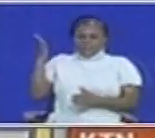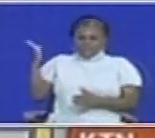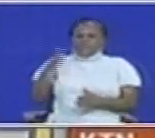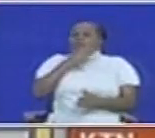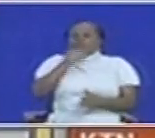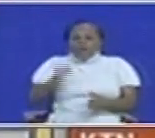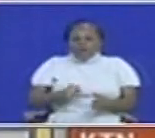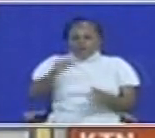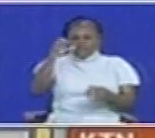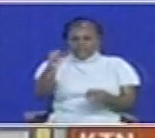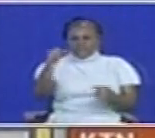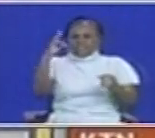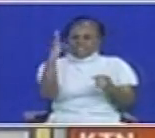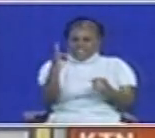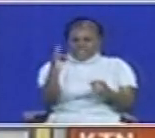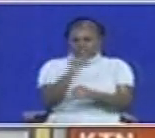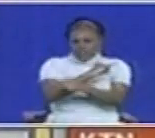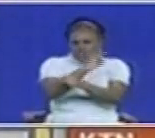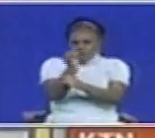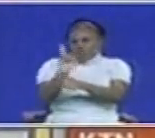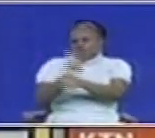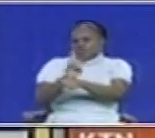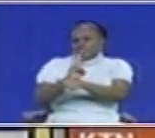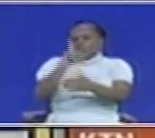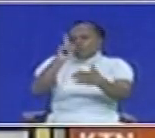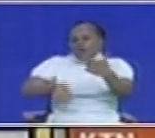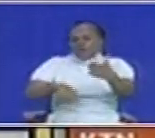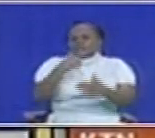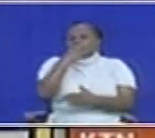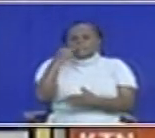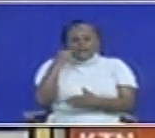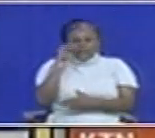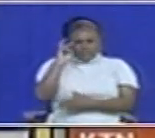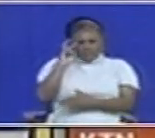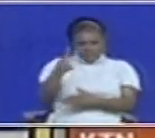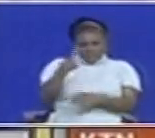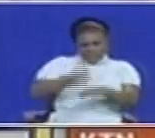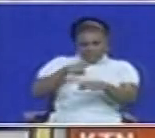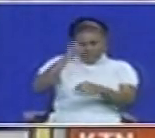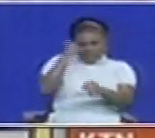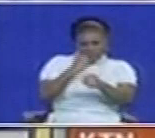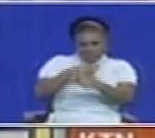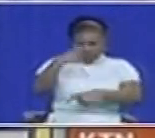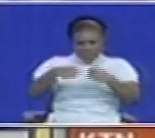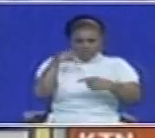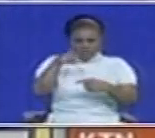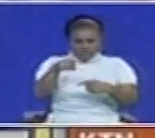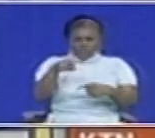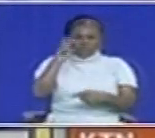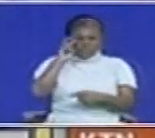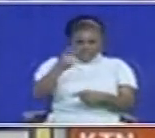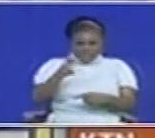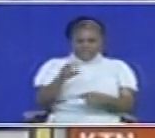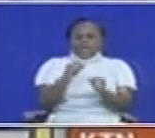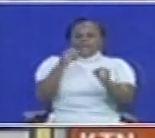miaka 55 huchora kwa kutumia mdomo wake. Ukimtazama akiwa kazini na vifaa vyake vya uchoraji, unaridhika kuona ana